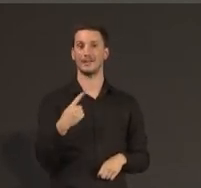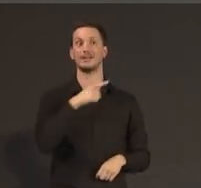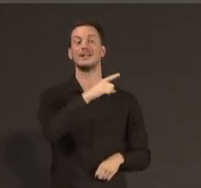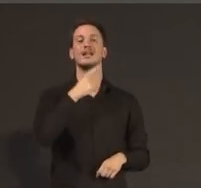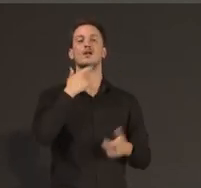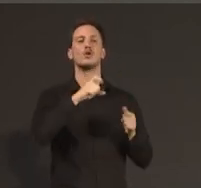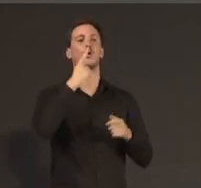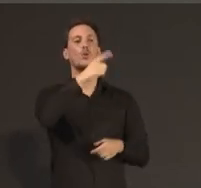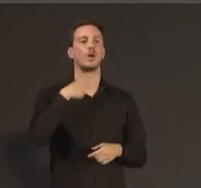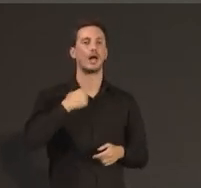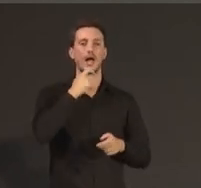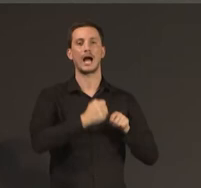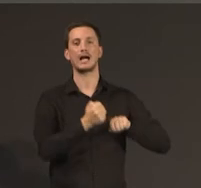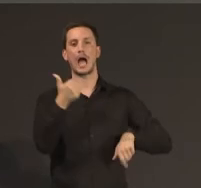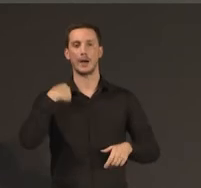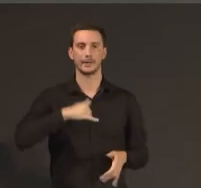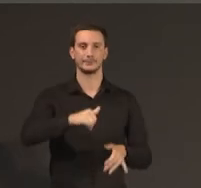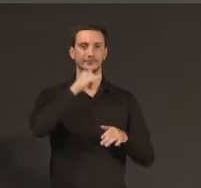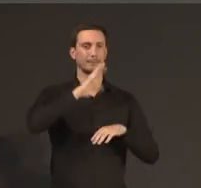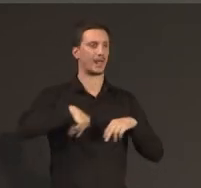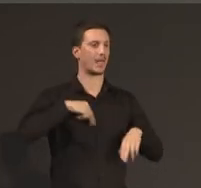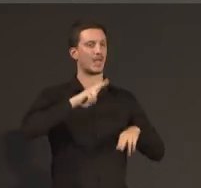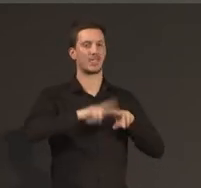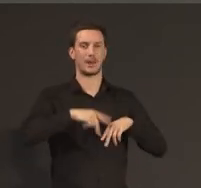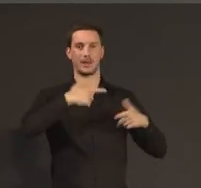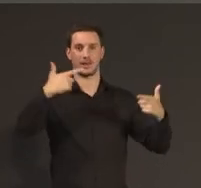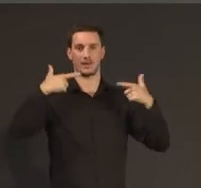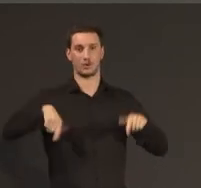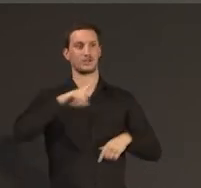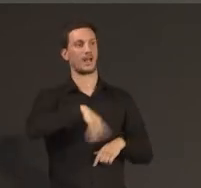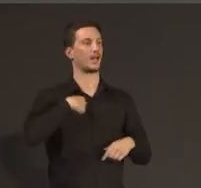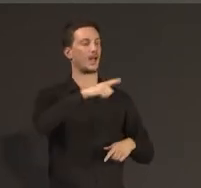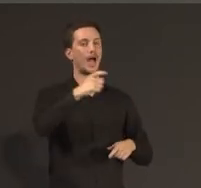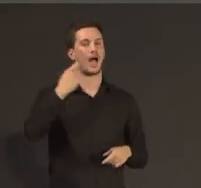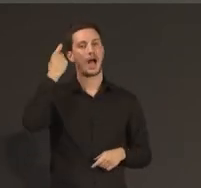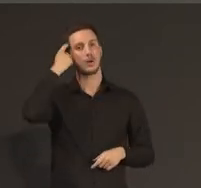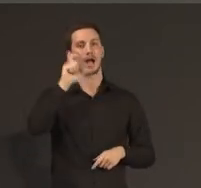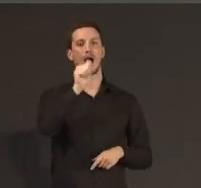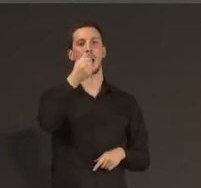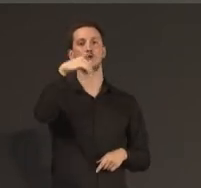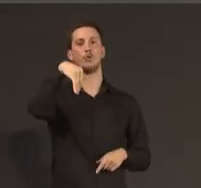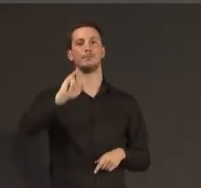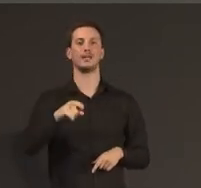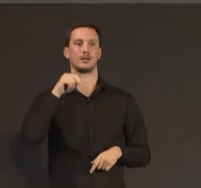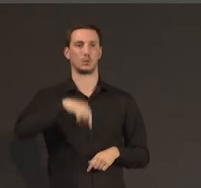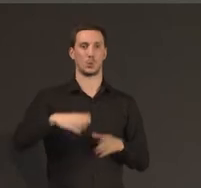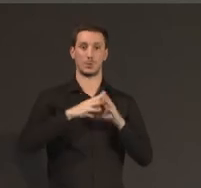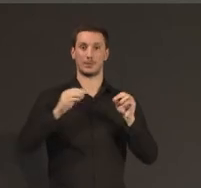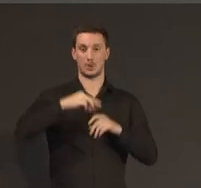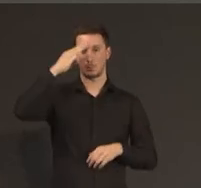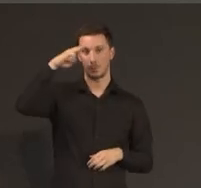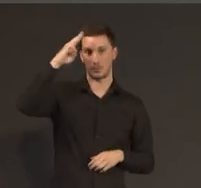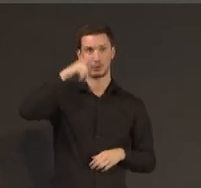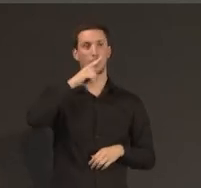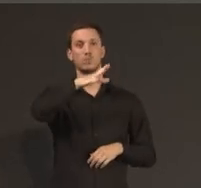a una copa de cava per celebrar la vostra nova condició d'alumni de la Universitat Pompeu Fabra i on